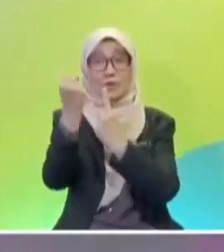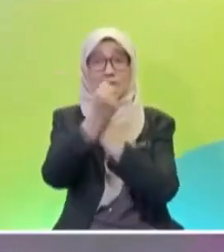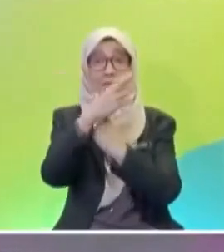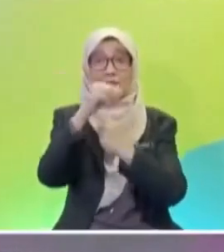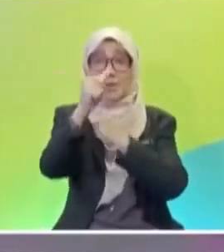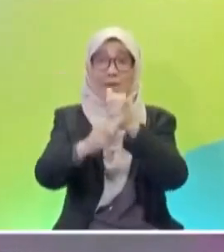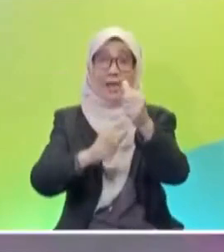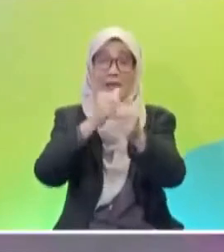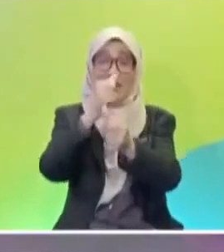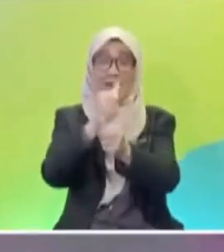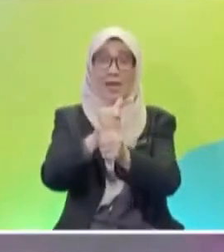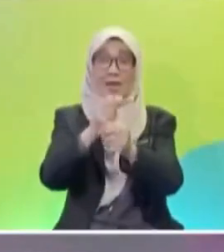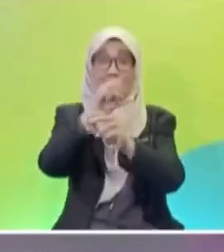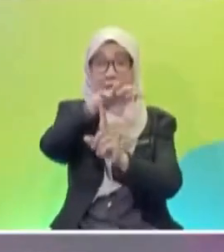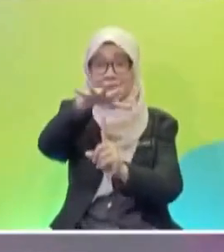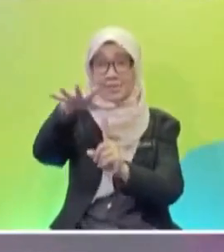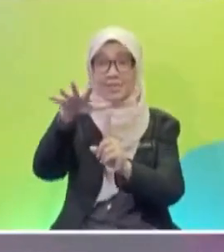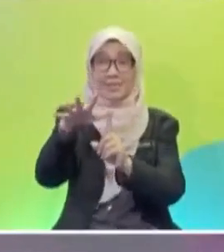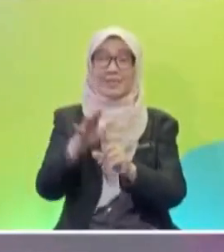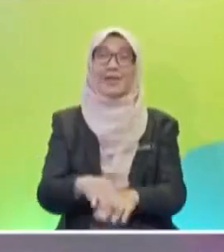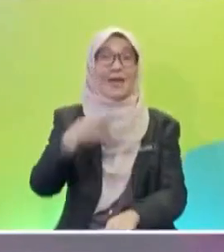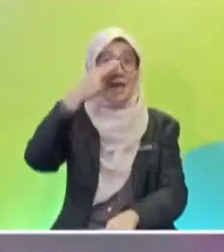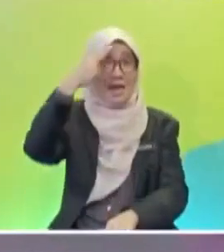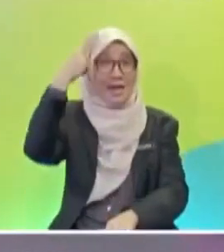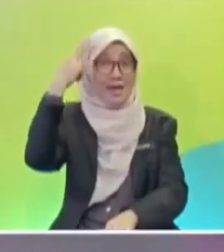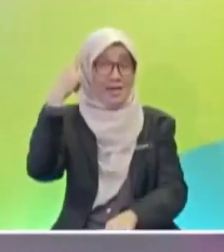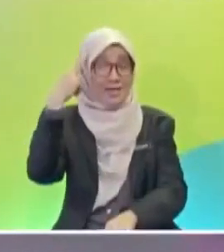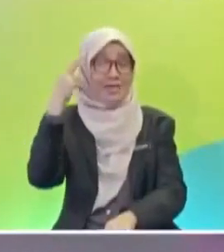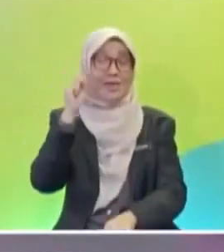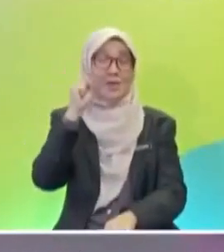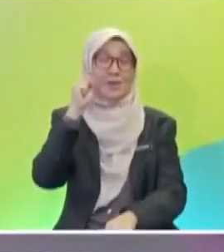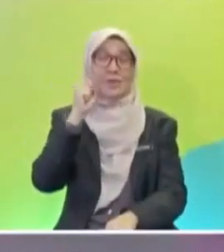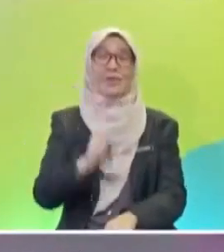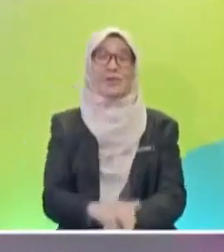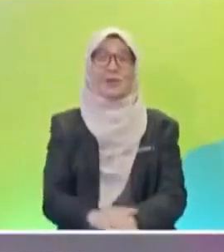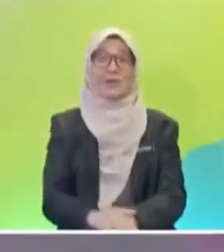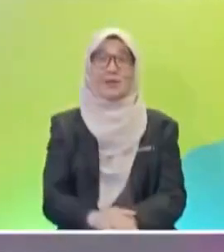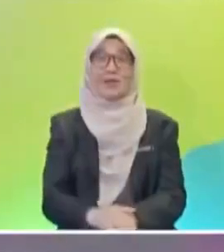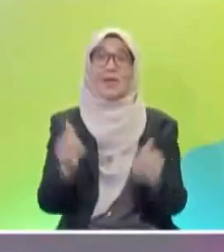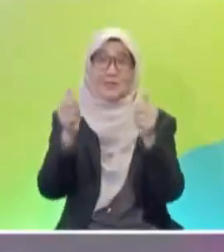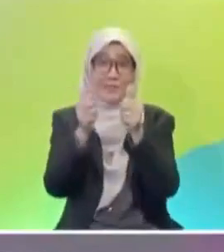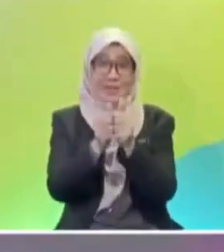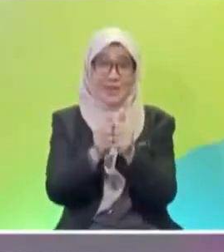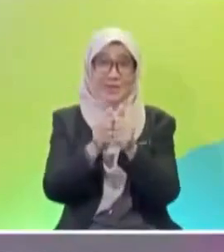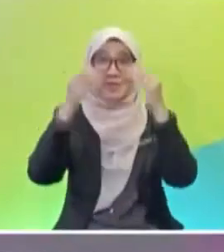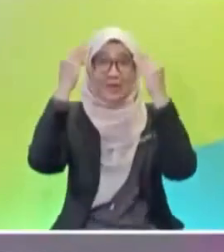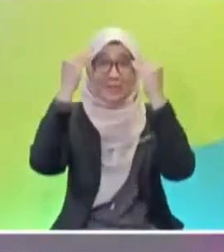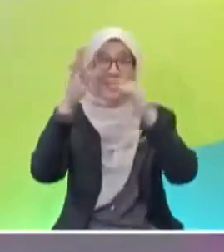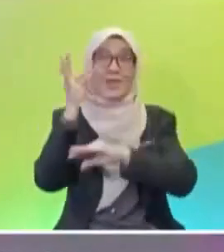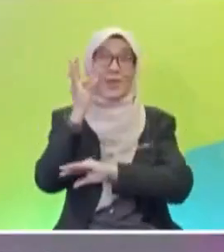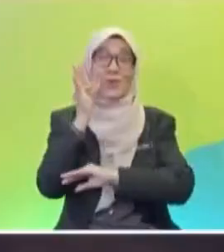Nama saya hanifsun dan kita juga Sudah tuntun Siapakah guru kita tadi tentunya kita ada cegukan